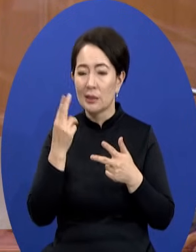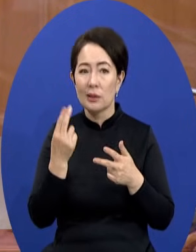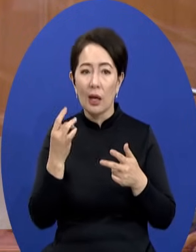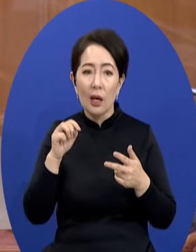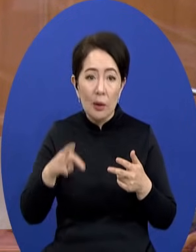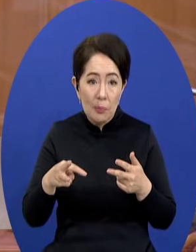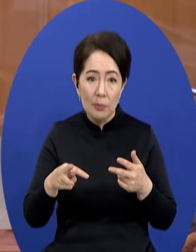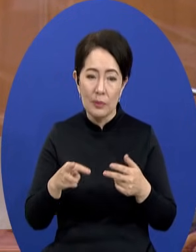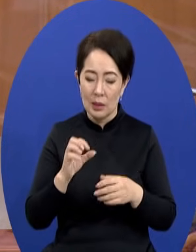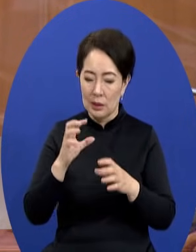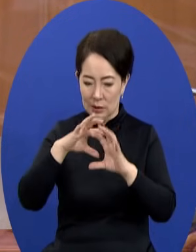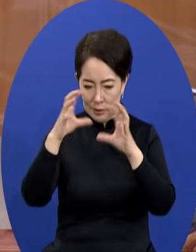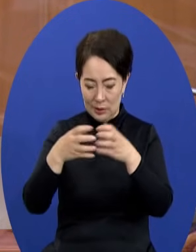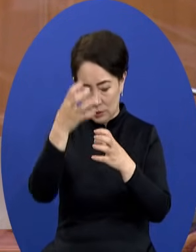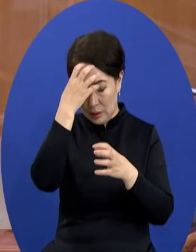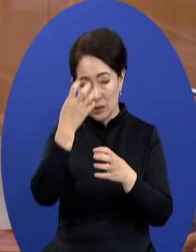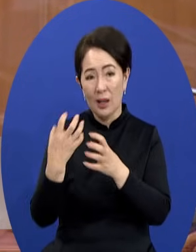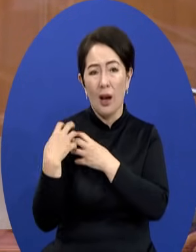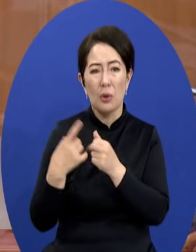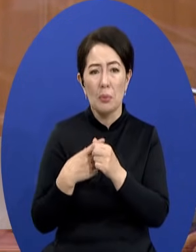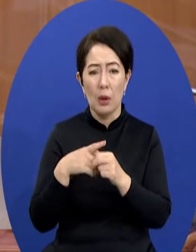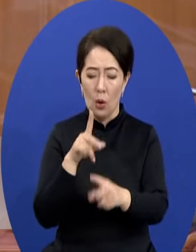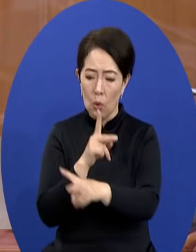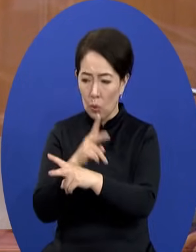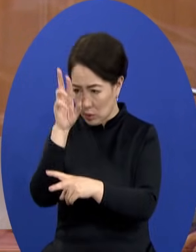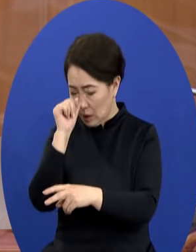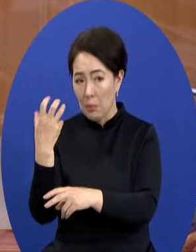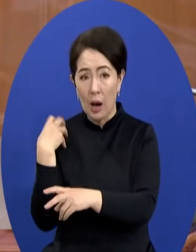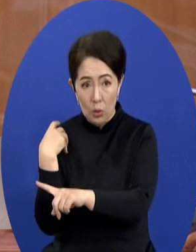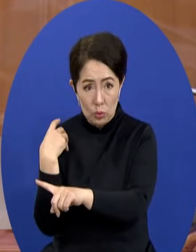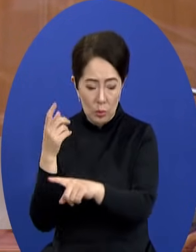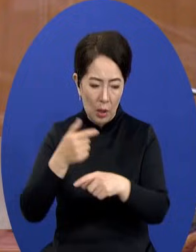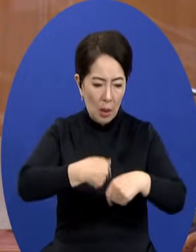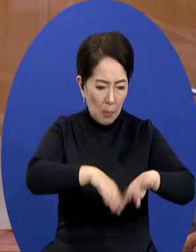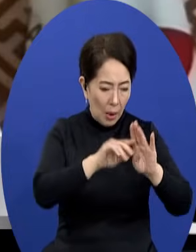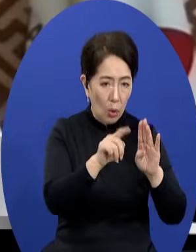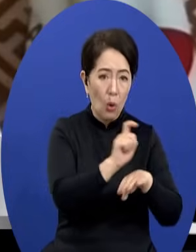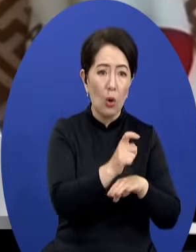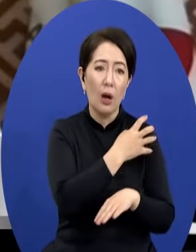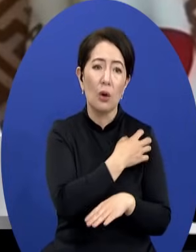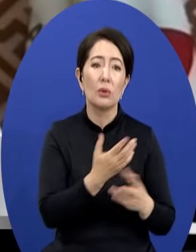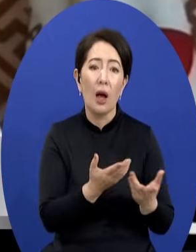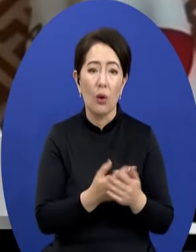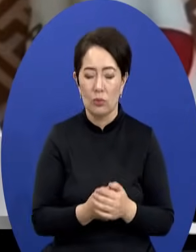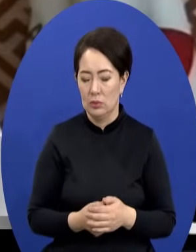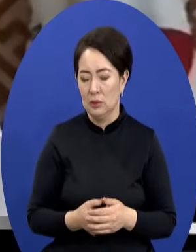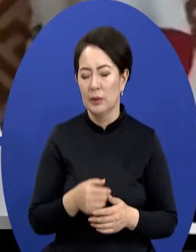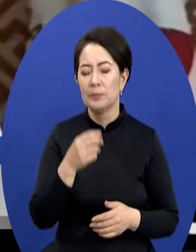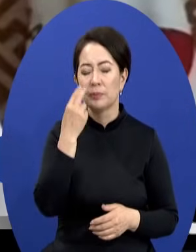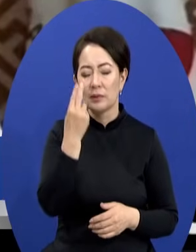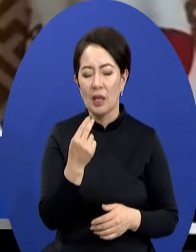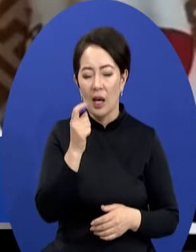байгаа. Одоо яг хэн хариуцах юм, хууль зүй яам хариуцах юм, эсвэл одоо энэ тэр байгууллагад байгаа хороо хариуцах юм уу? Захим засаглалын стратеги